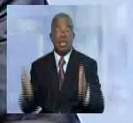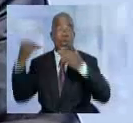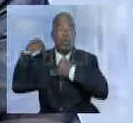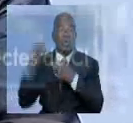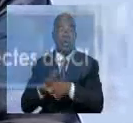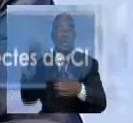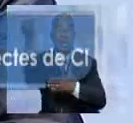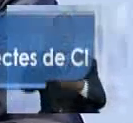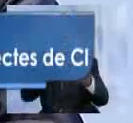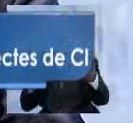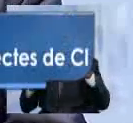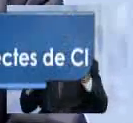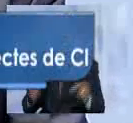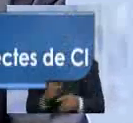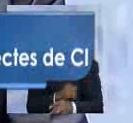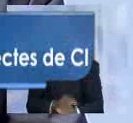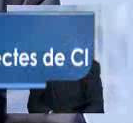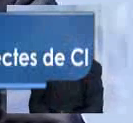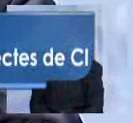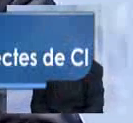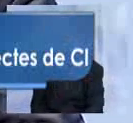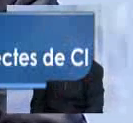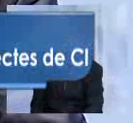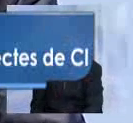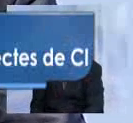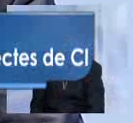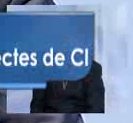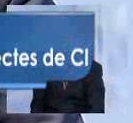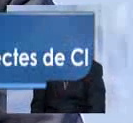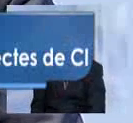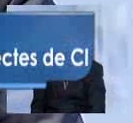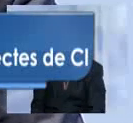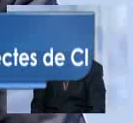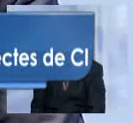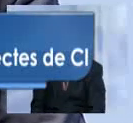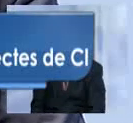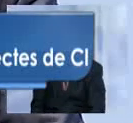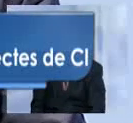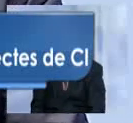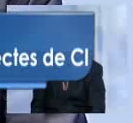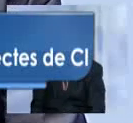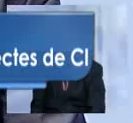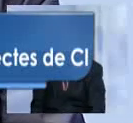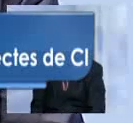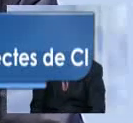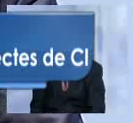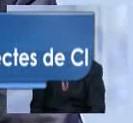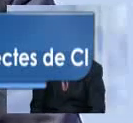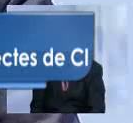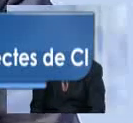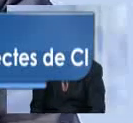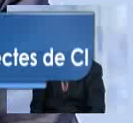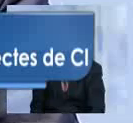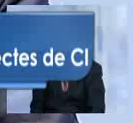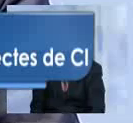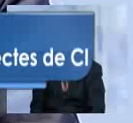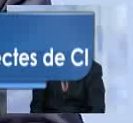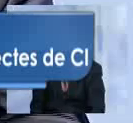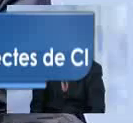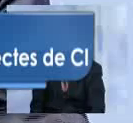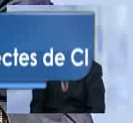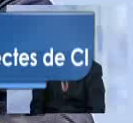d'Ivoire. Et le décret va plus loin. La mission de l'architecte doit également s'étendre au contrôle de la qualité et de la conformité des